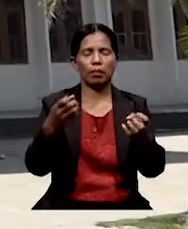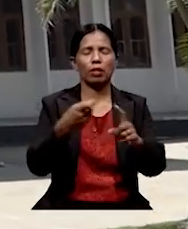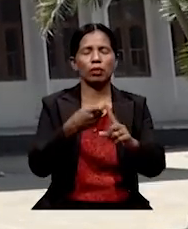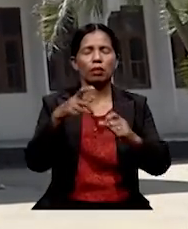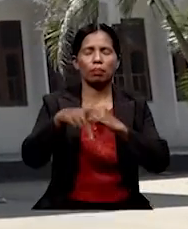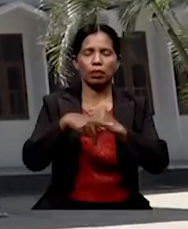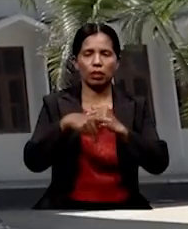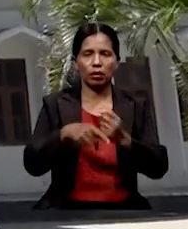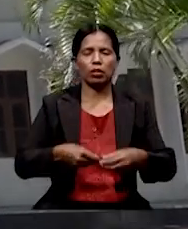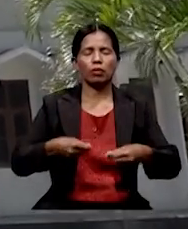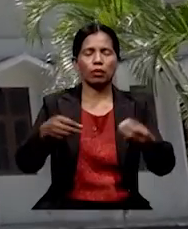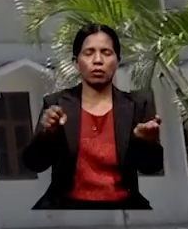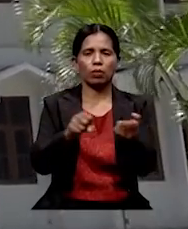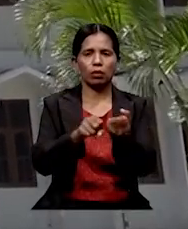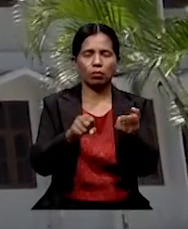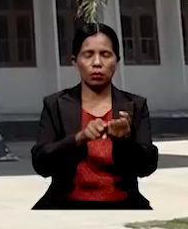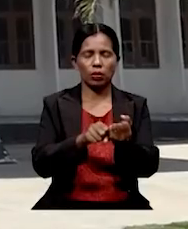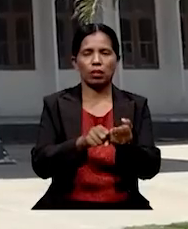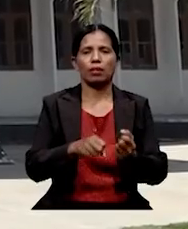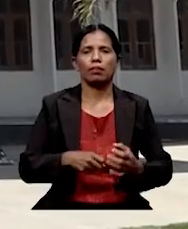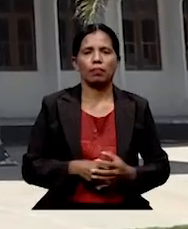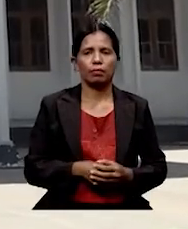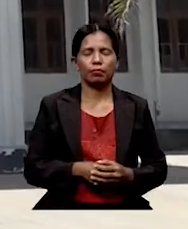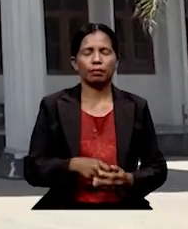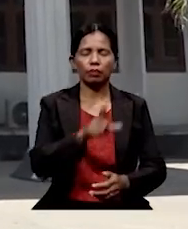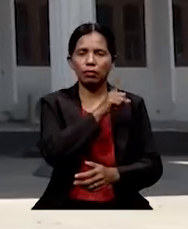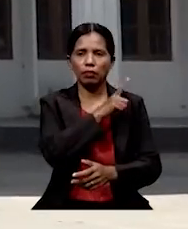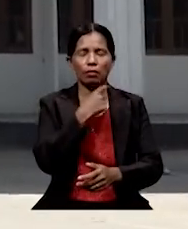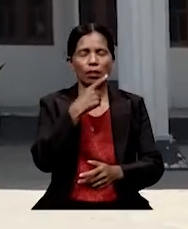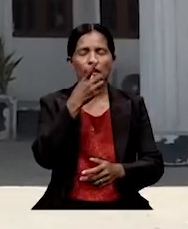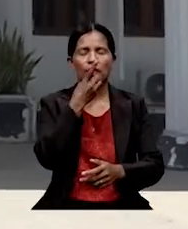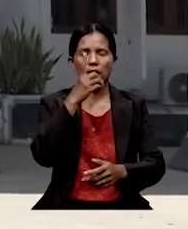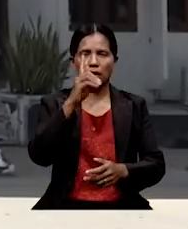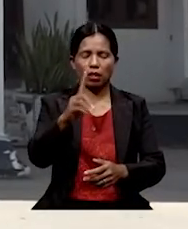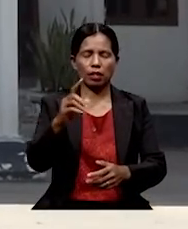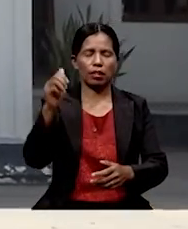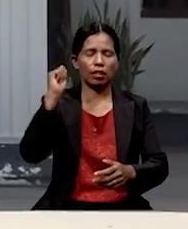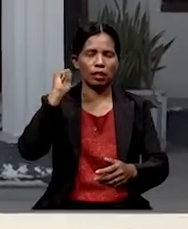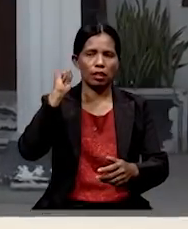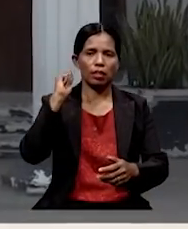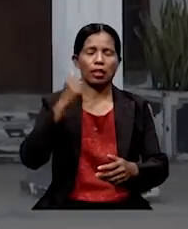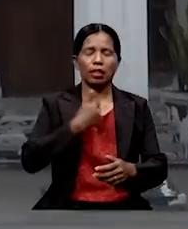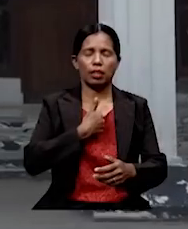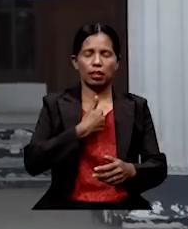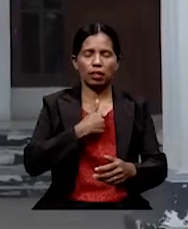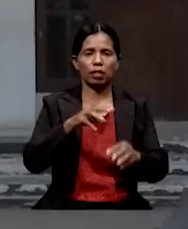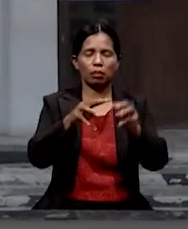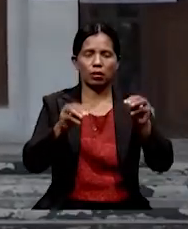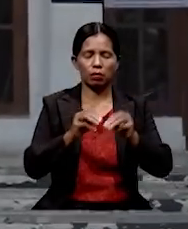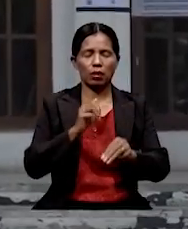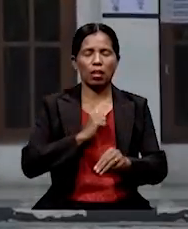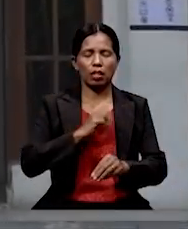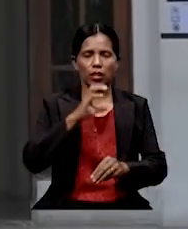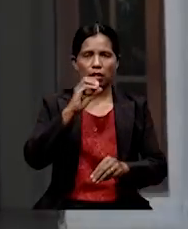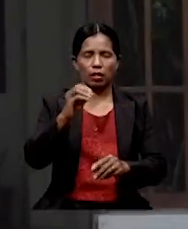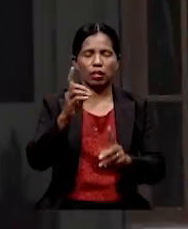ne se for apoio baninia candidatura. Leranan Timur se declara nia candidatura oficialmente ia municipio Ainaru, ia loron